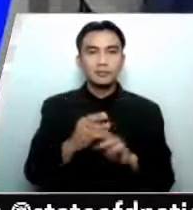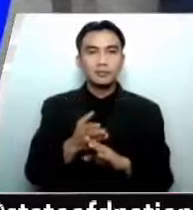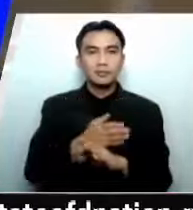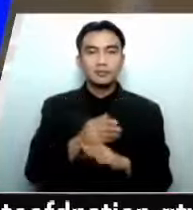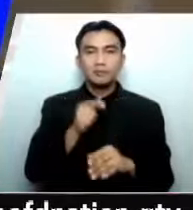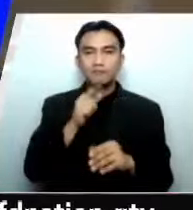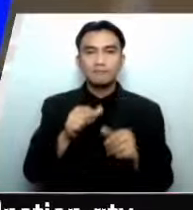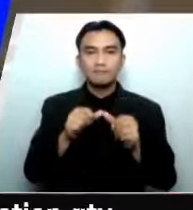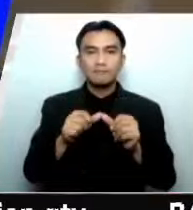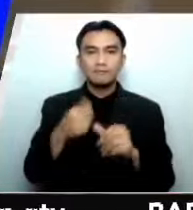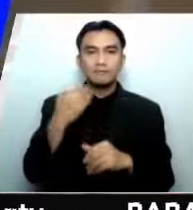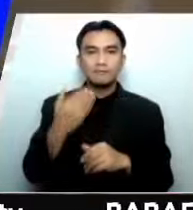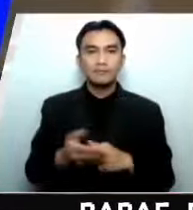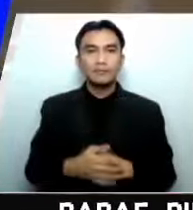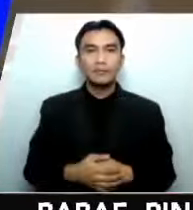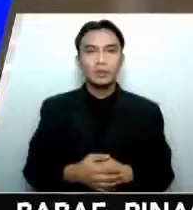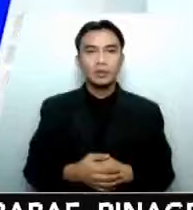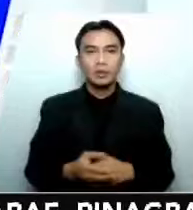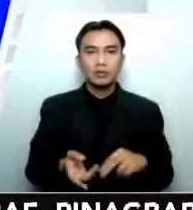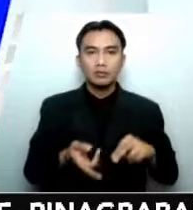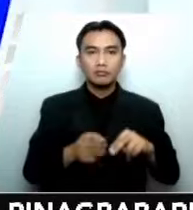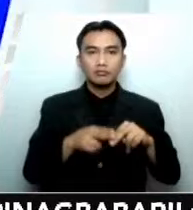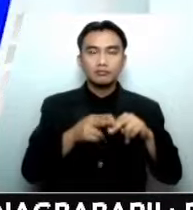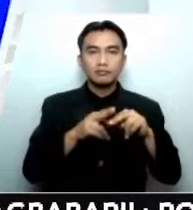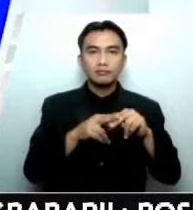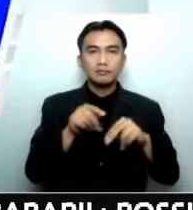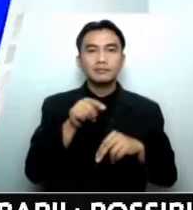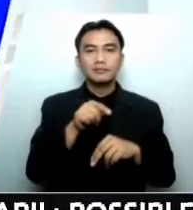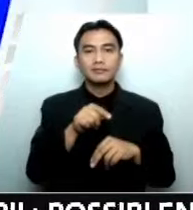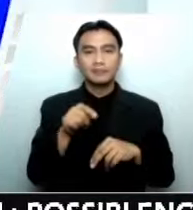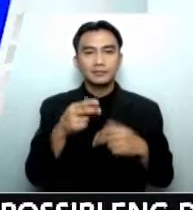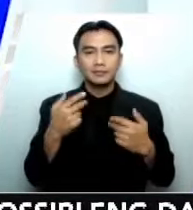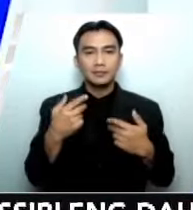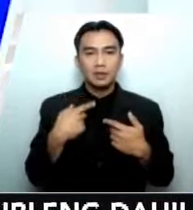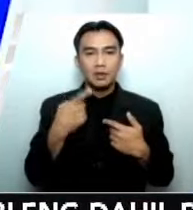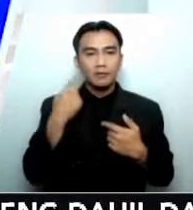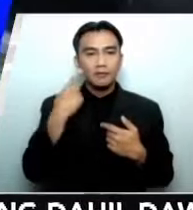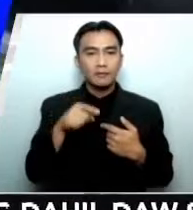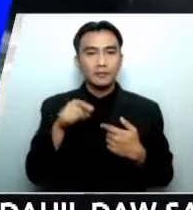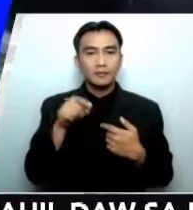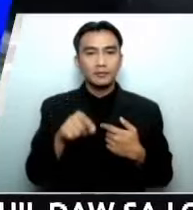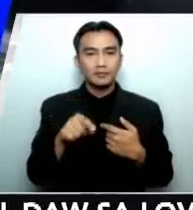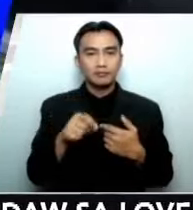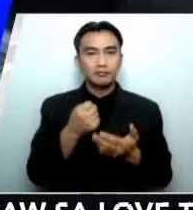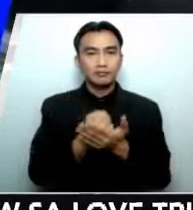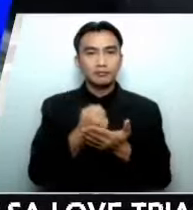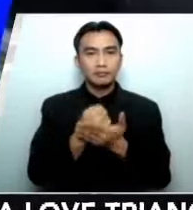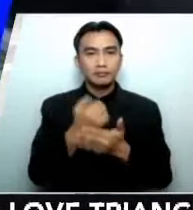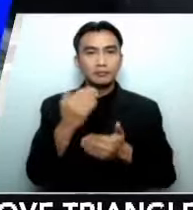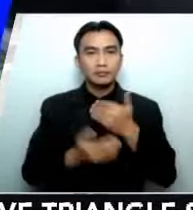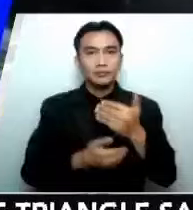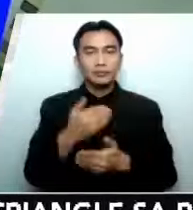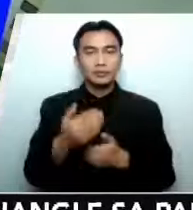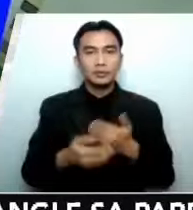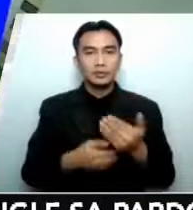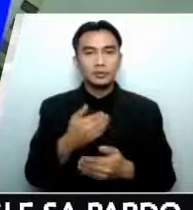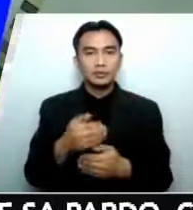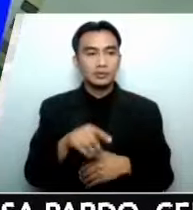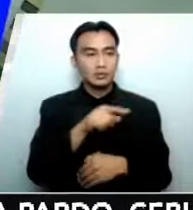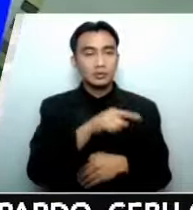Utay-utay na pagbibigay ng aumento sa sahod, panawagan ni Presidential Advisor for Jobs, Joey Concepcion. Hindi raw dapat mapilitan ng mga employer